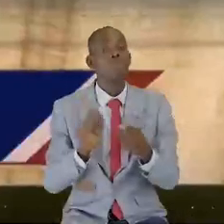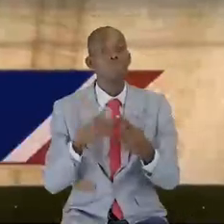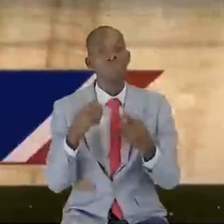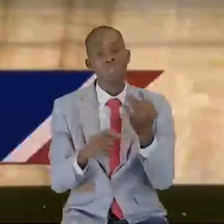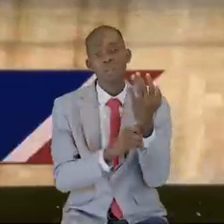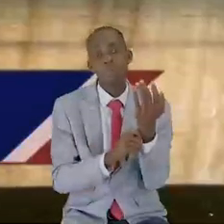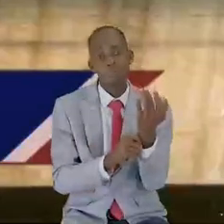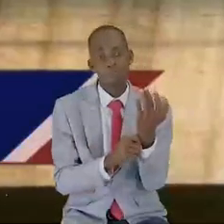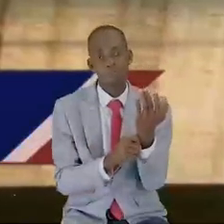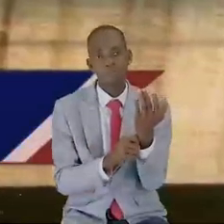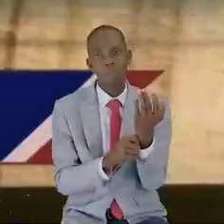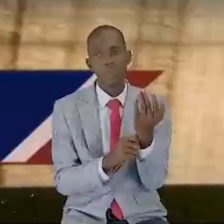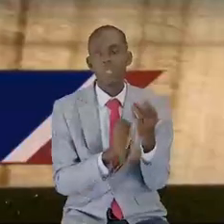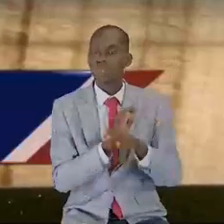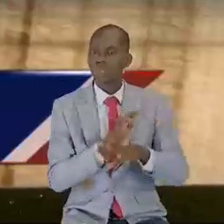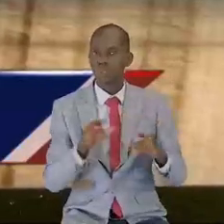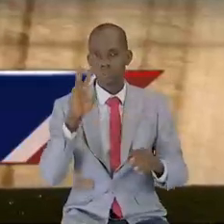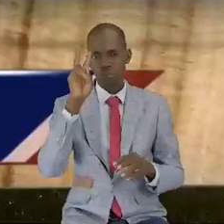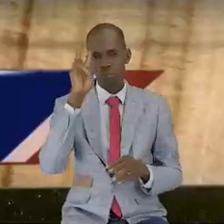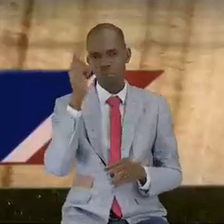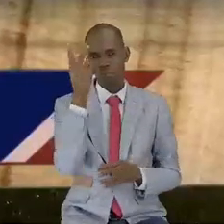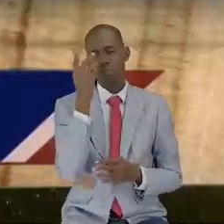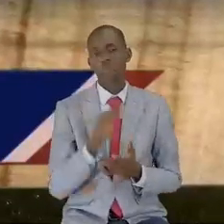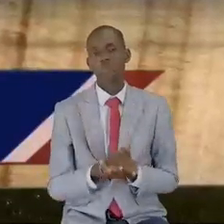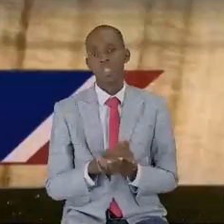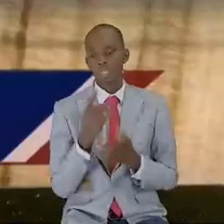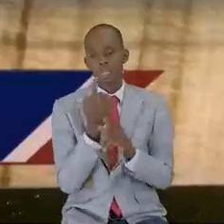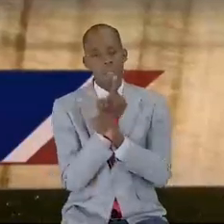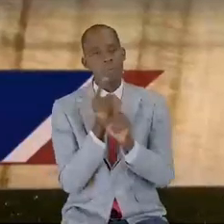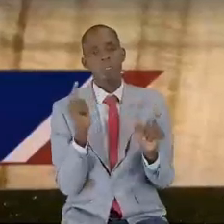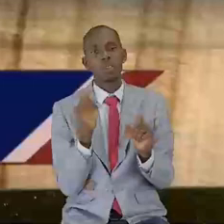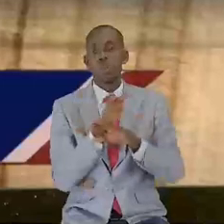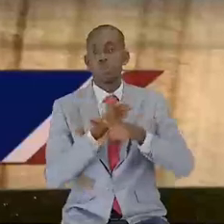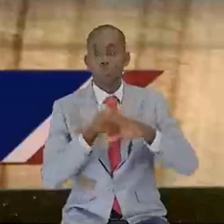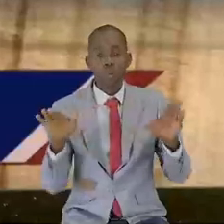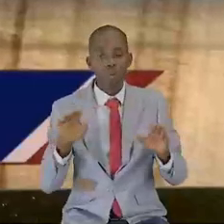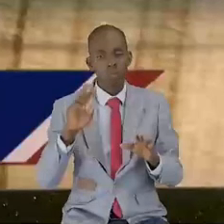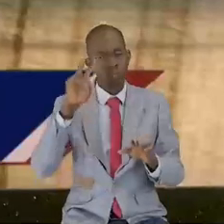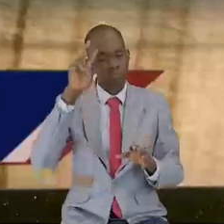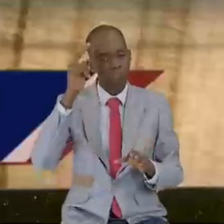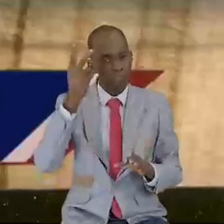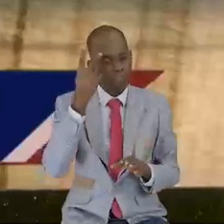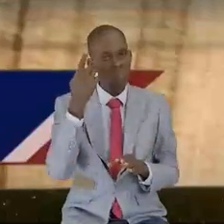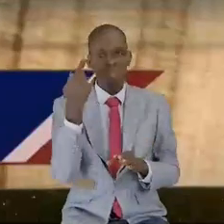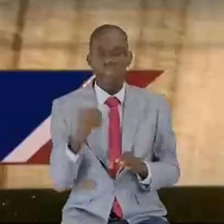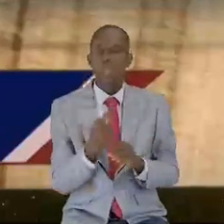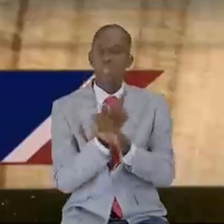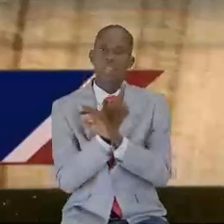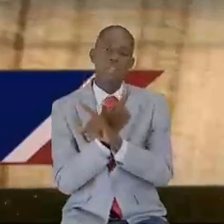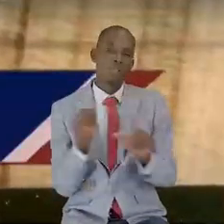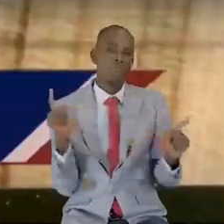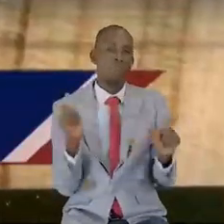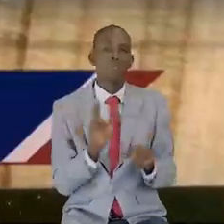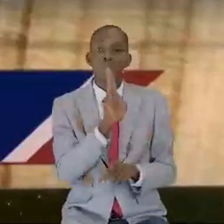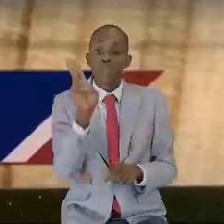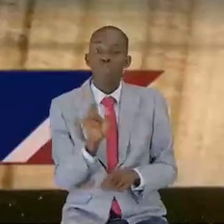appelés à la liberté, seulement ne faites pas de cette liberté un prétexte pour vivre selon la chair. Ne comprenez pas mal, n'interprétez pas mal cette liberté.